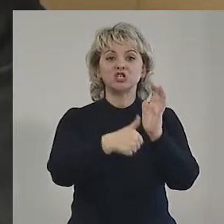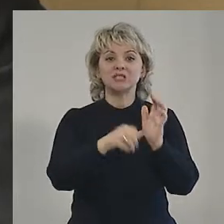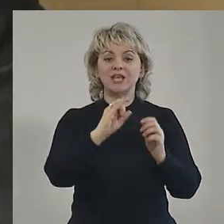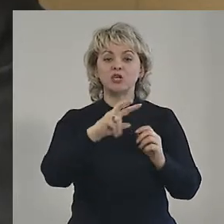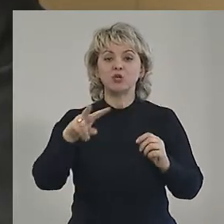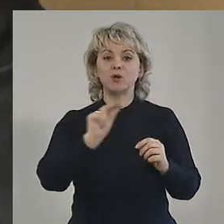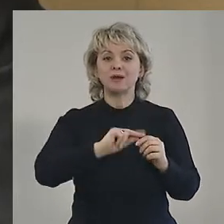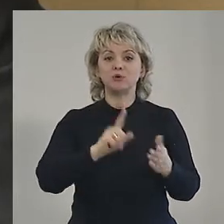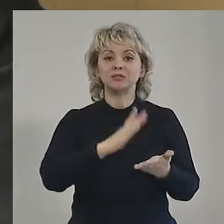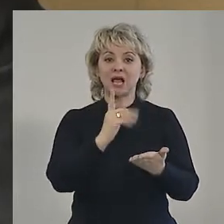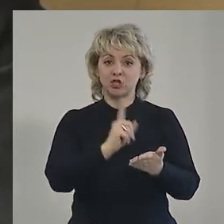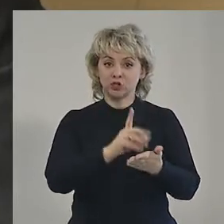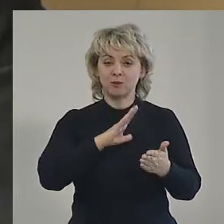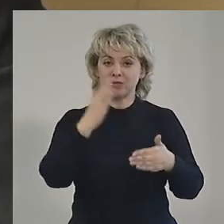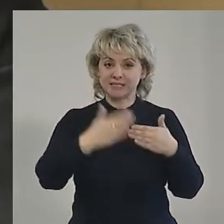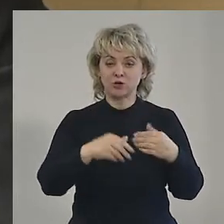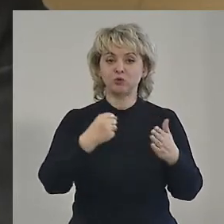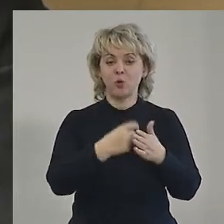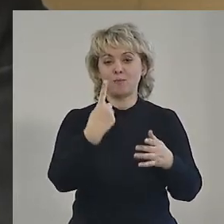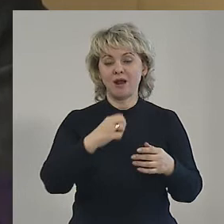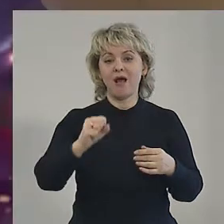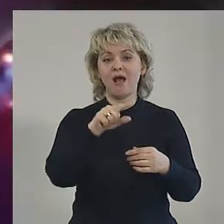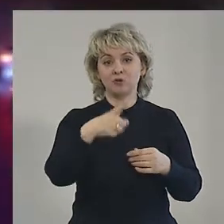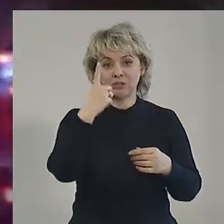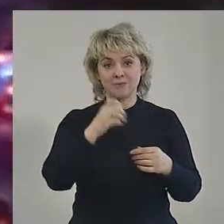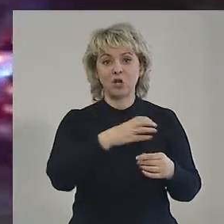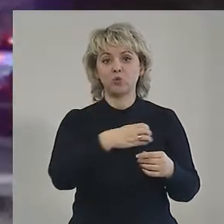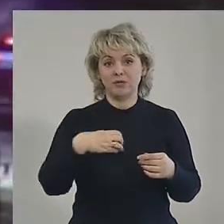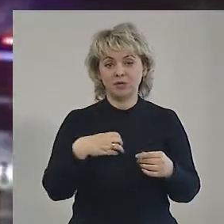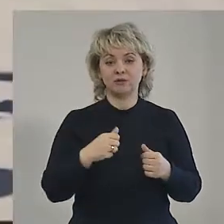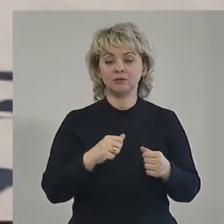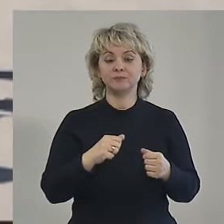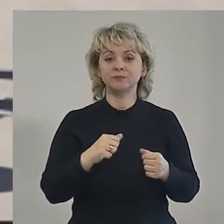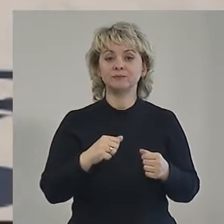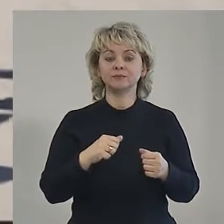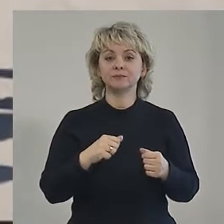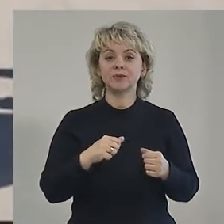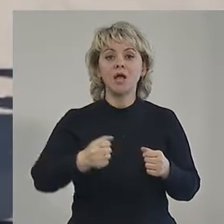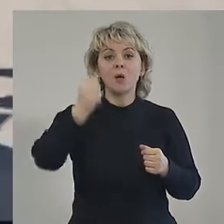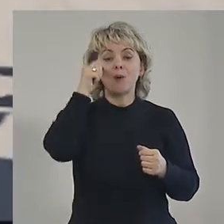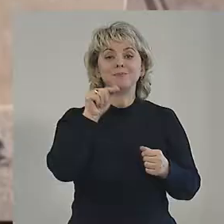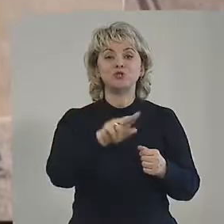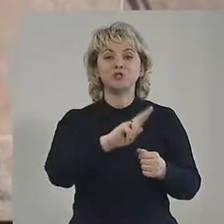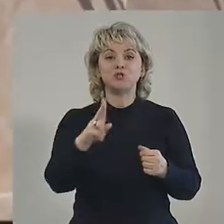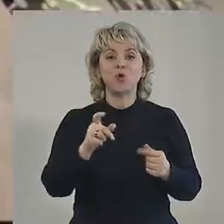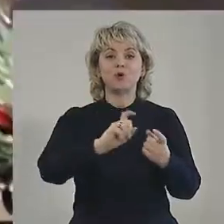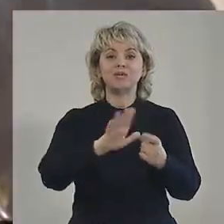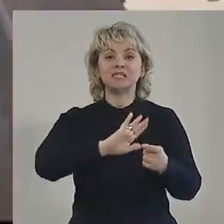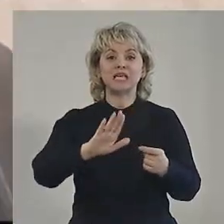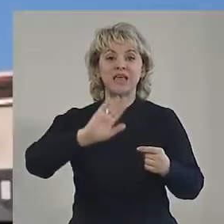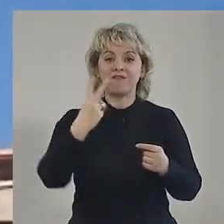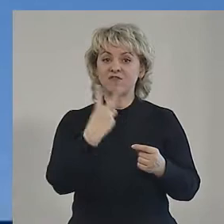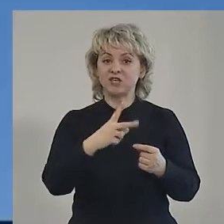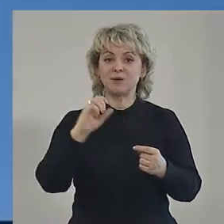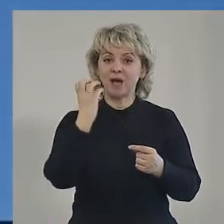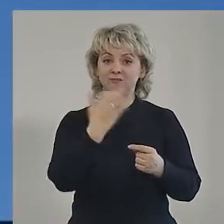июля работы должны быть завершены, до 1 августа доклад губернатора. Памяти тех, кто бился с невидимым врагом